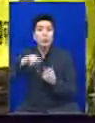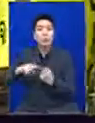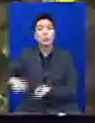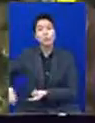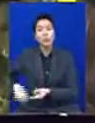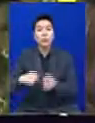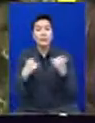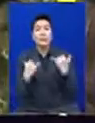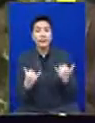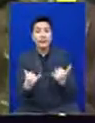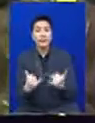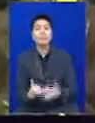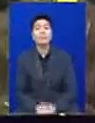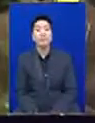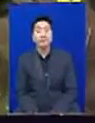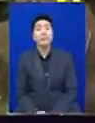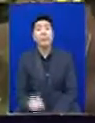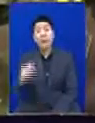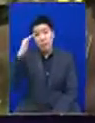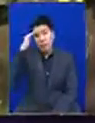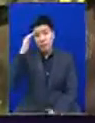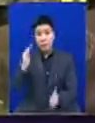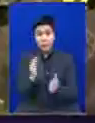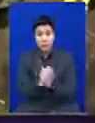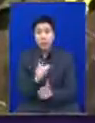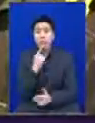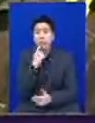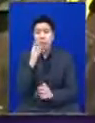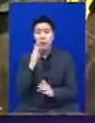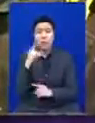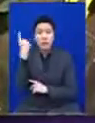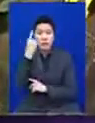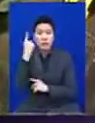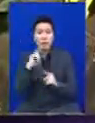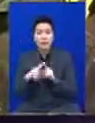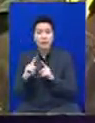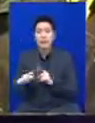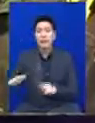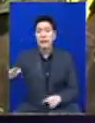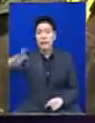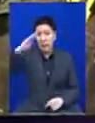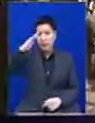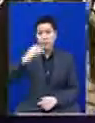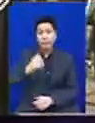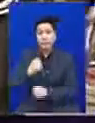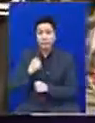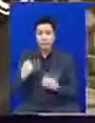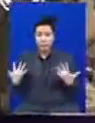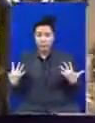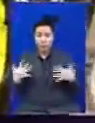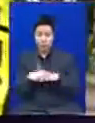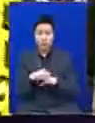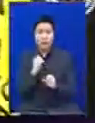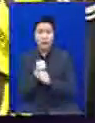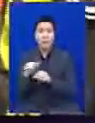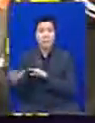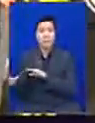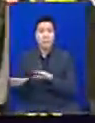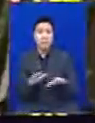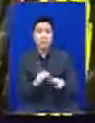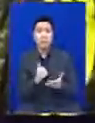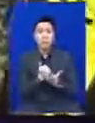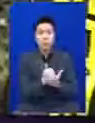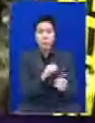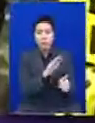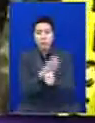ลสงกรานต์ค่ะโดยตำรวจทางหลวงนะคะตำรวจท่องเที่ยว ทหารบูรณาการการทำงานร่วมกันค่ะเพื่ออำนวยความส